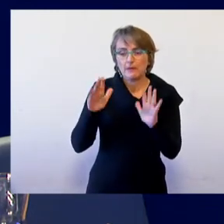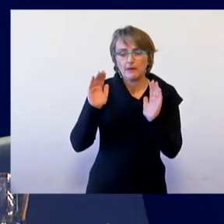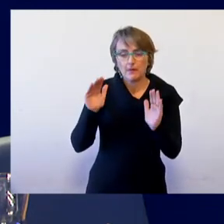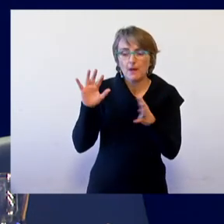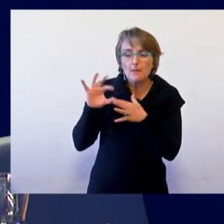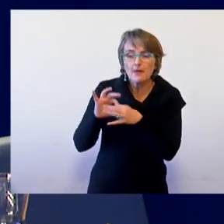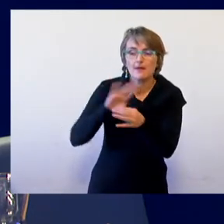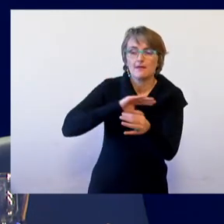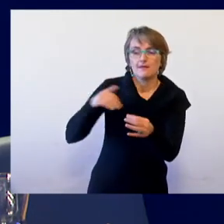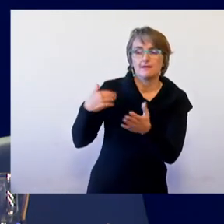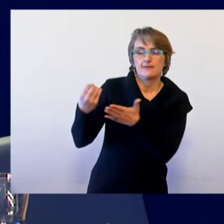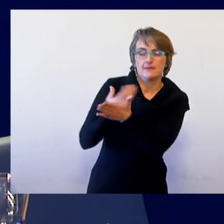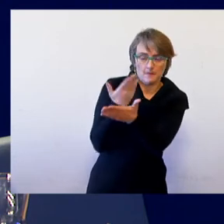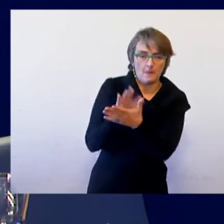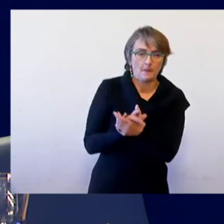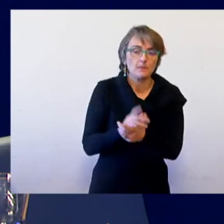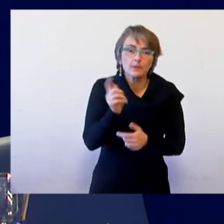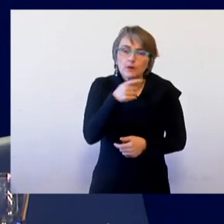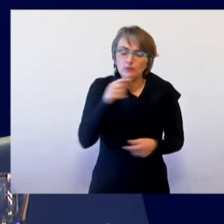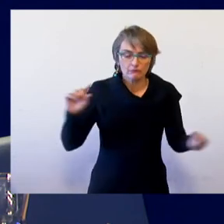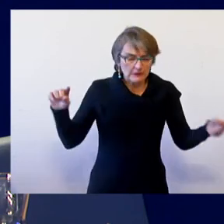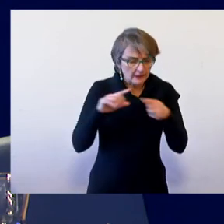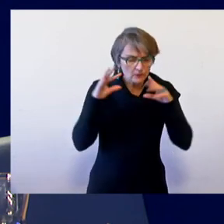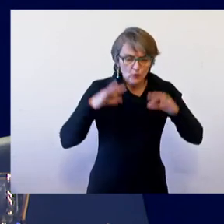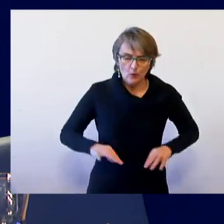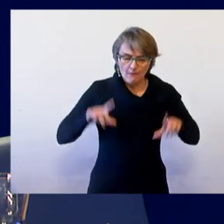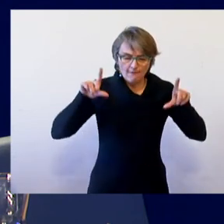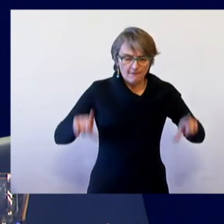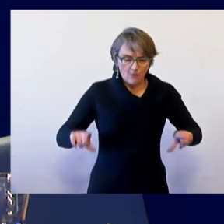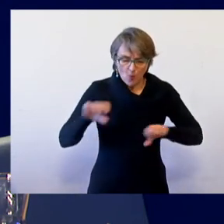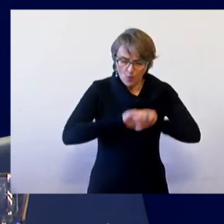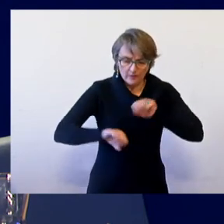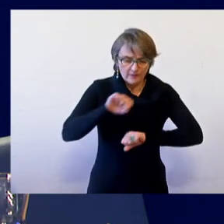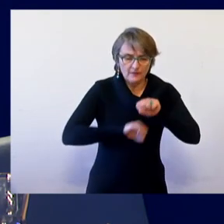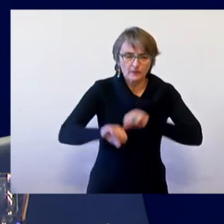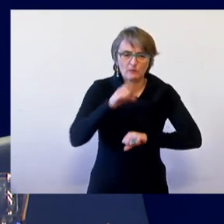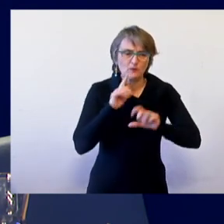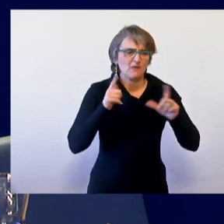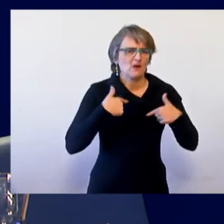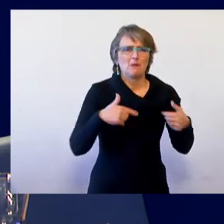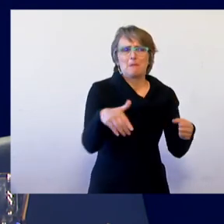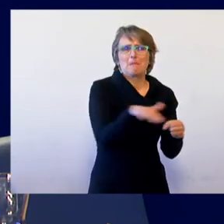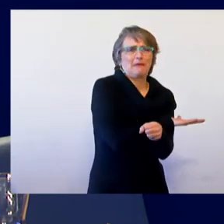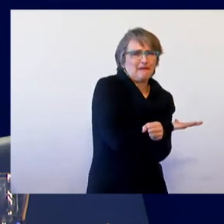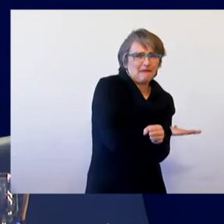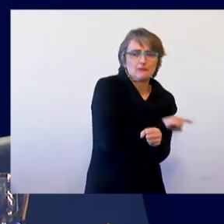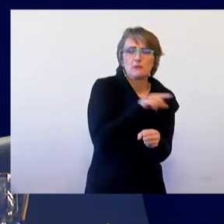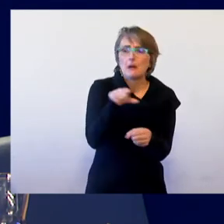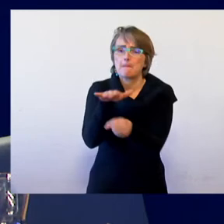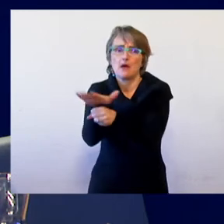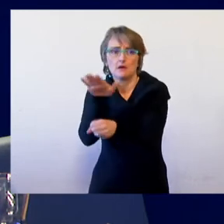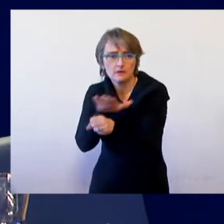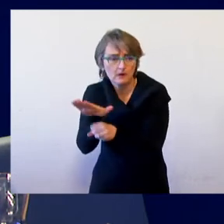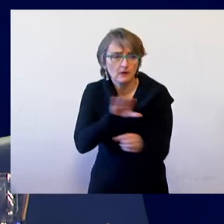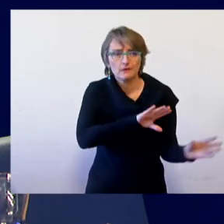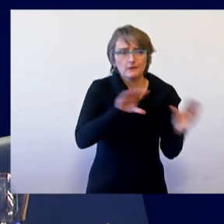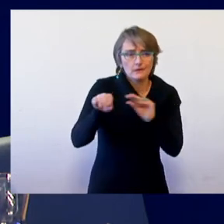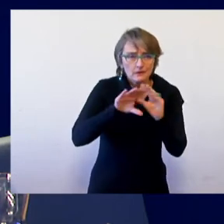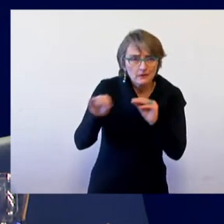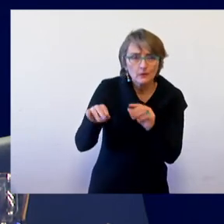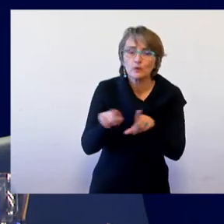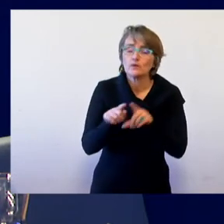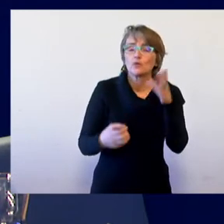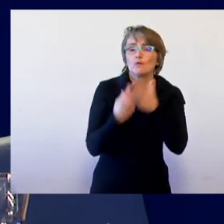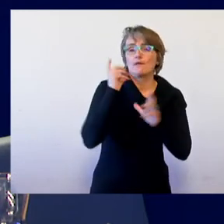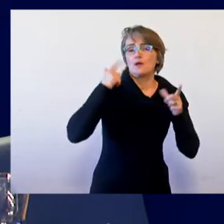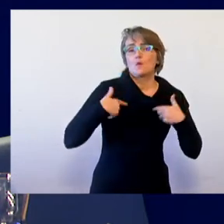que se réjouir de la modification de la carte scolaire qui va permettre de réduire les effectifs dans certaines classes, à la fois avec l'ouverture de sa nouvelle